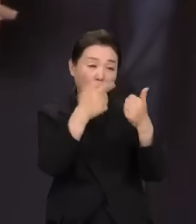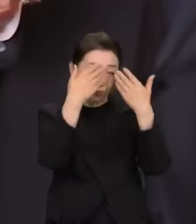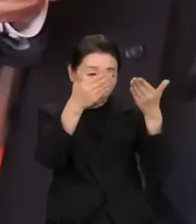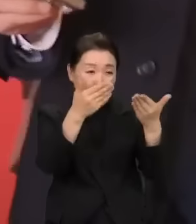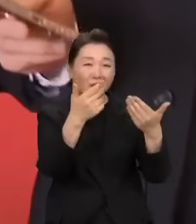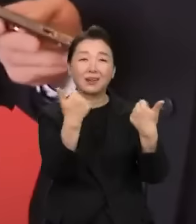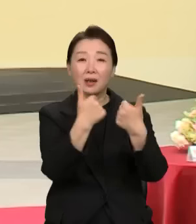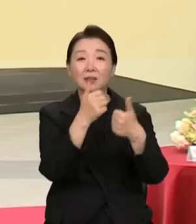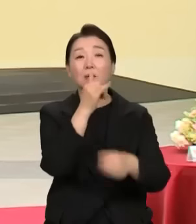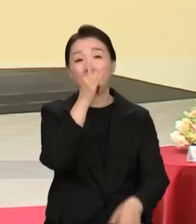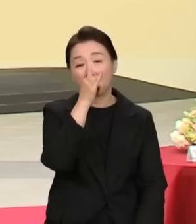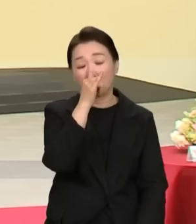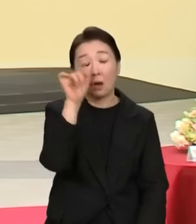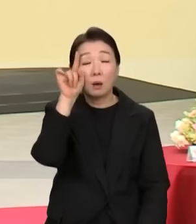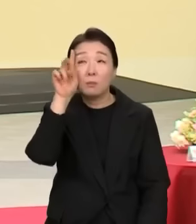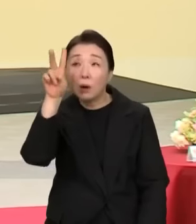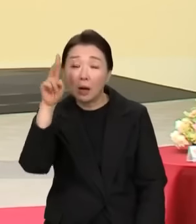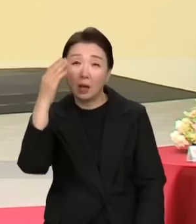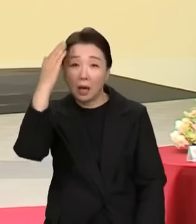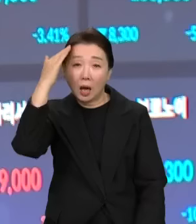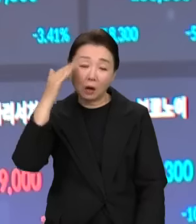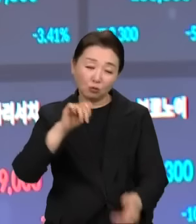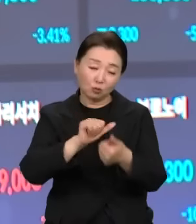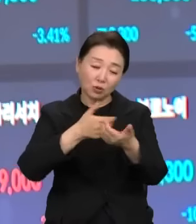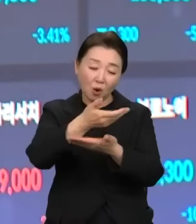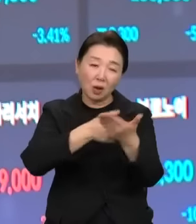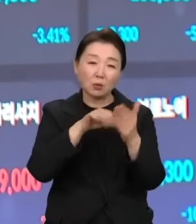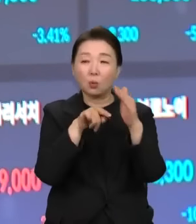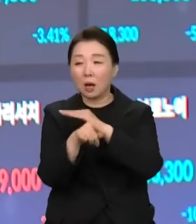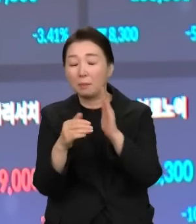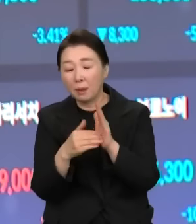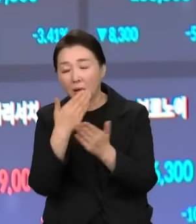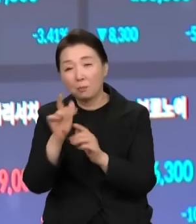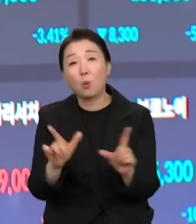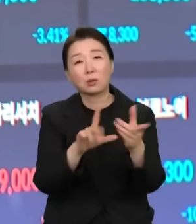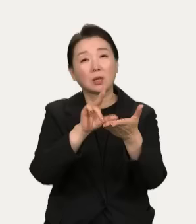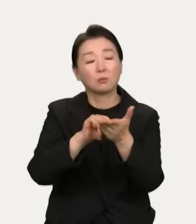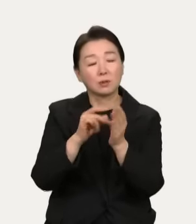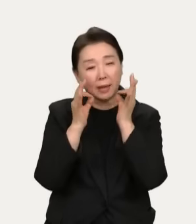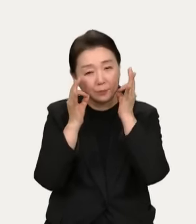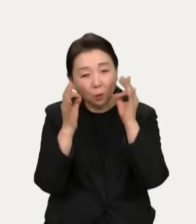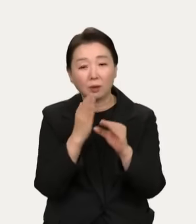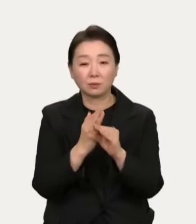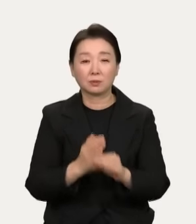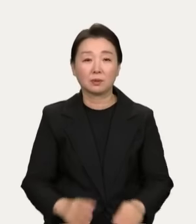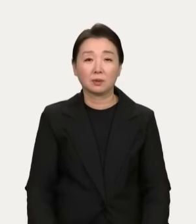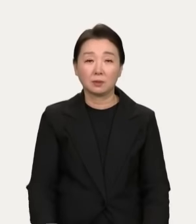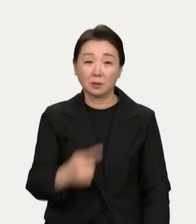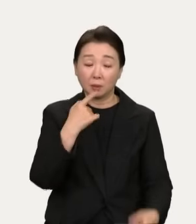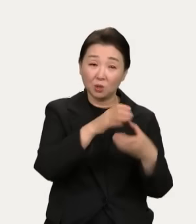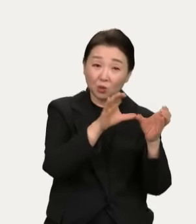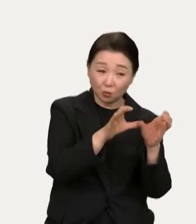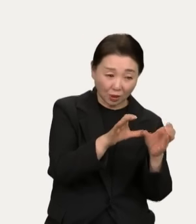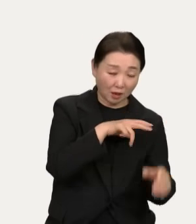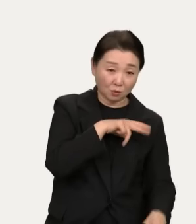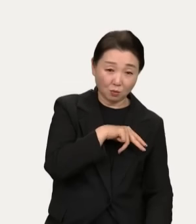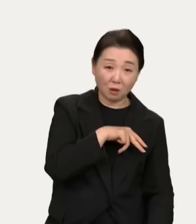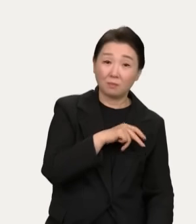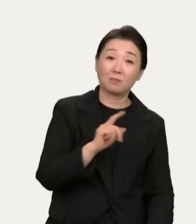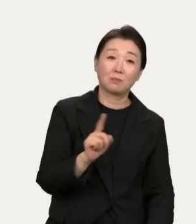진행하고 모레 한국거래소를 방문하는 등 민생 경제 행보를 이어갑니다. 민주당 한 의원은 JTBC와